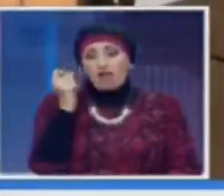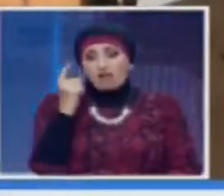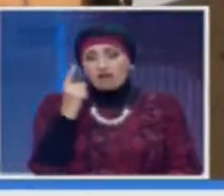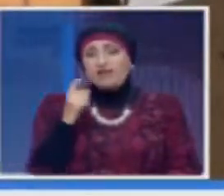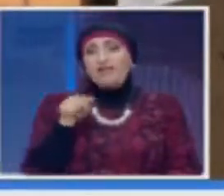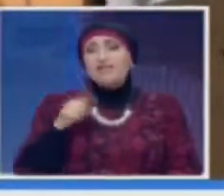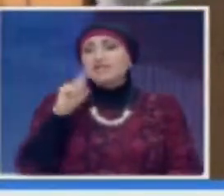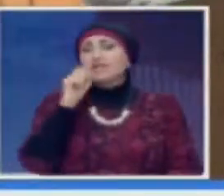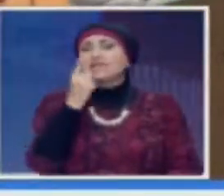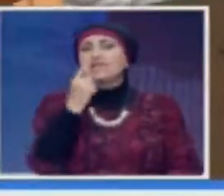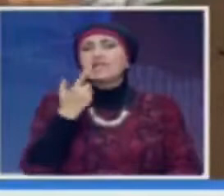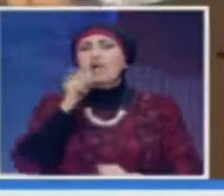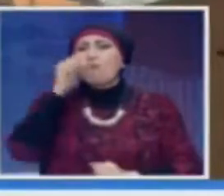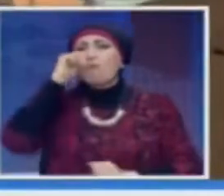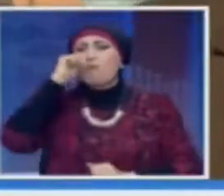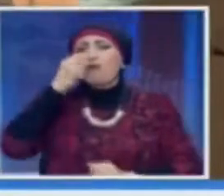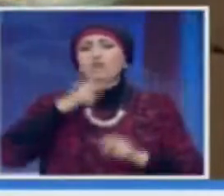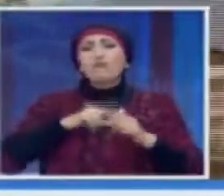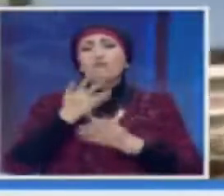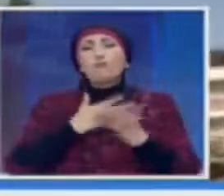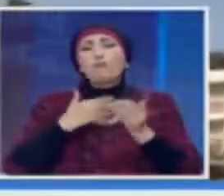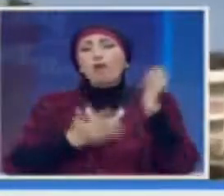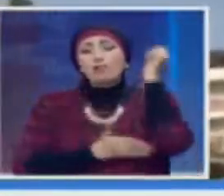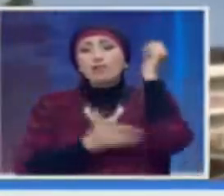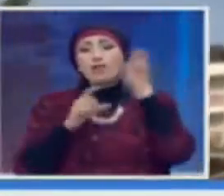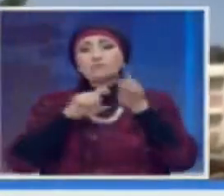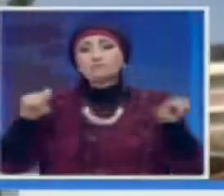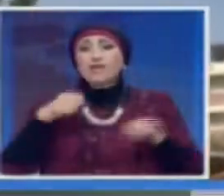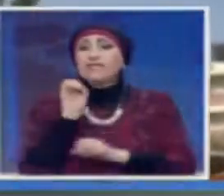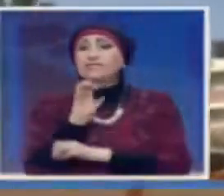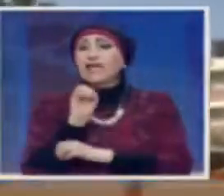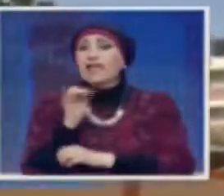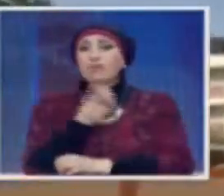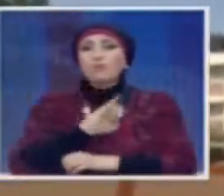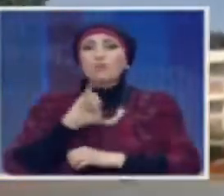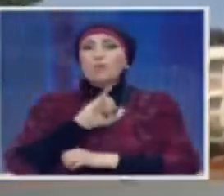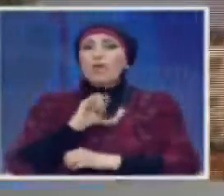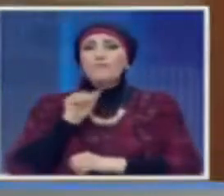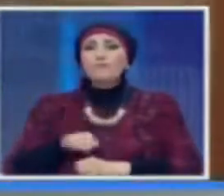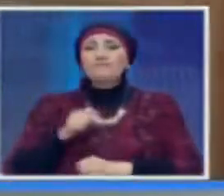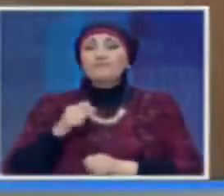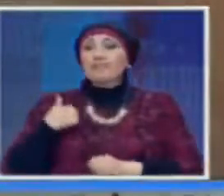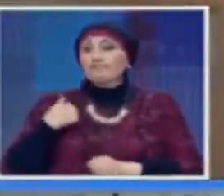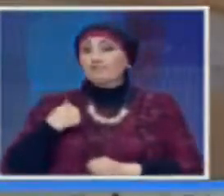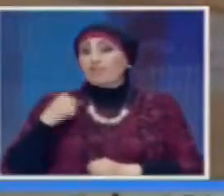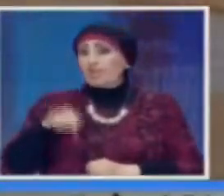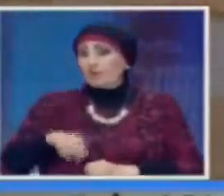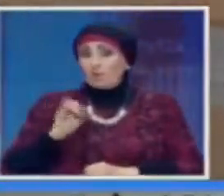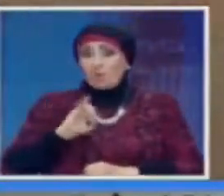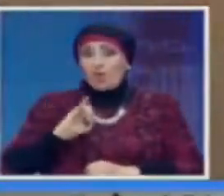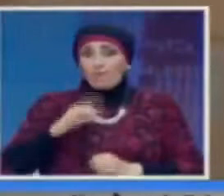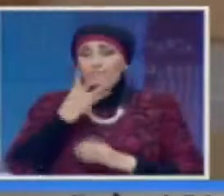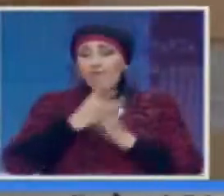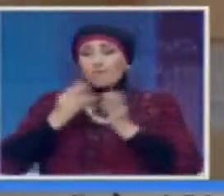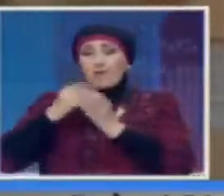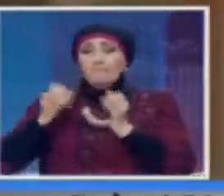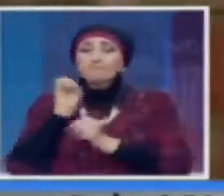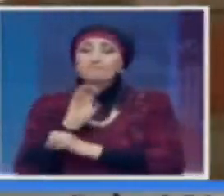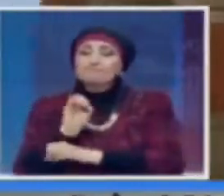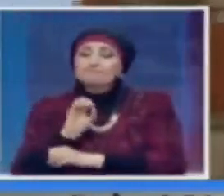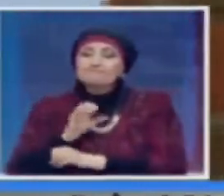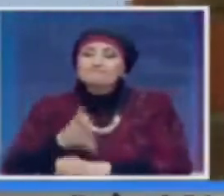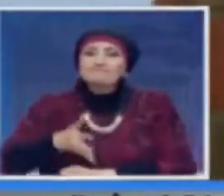تتمثل في مشروعات مياه الشرب ومشروعات الصرف الصحي. التعليم وما له من أهمية كبرى في بناء الأجيال القادمة والنشأة